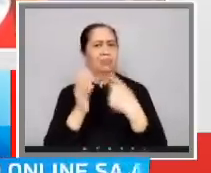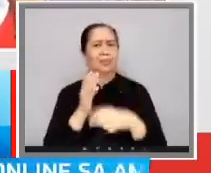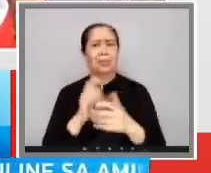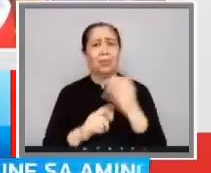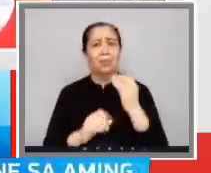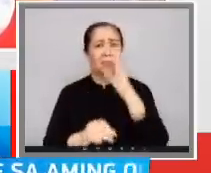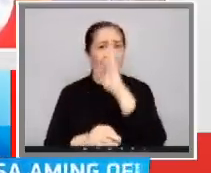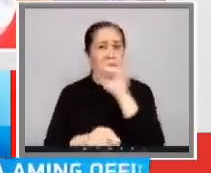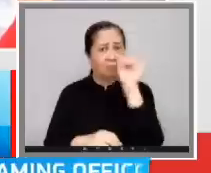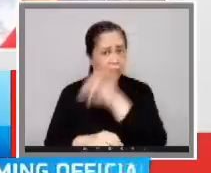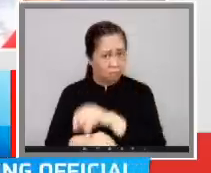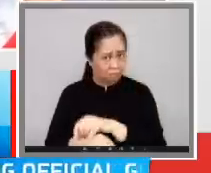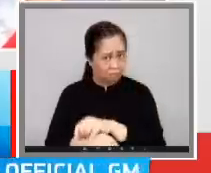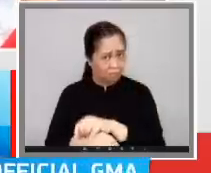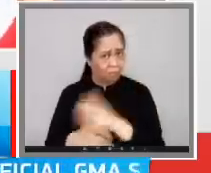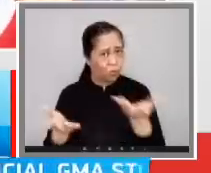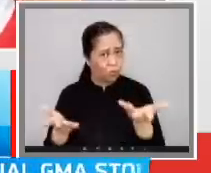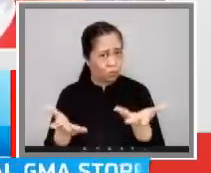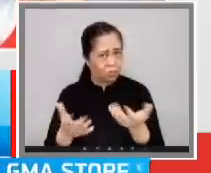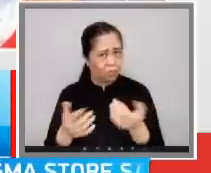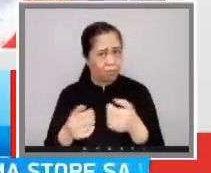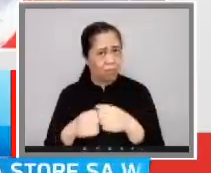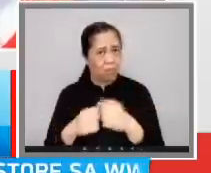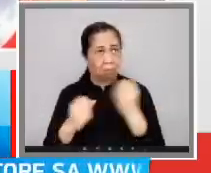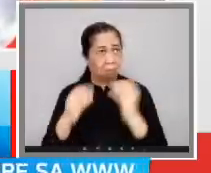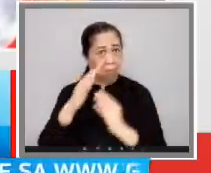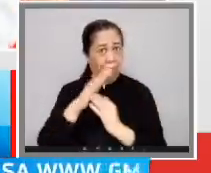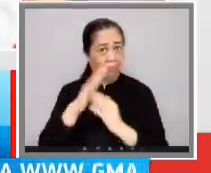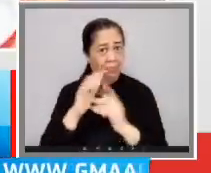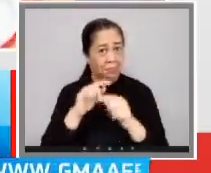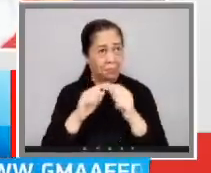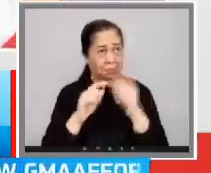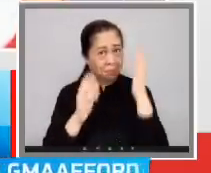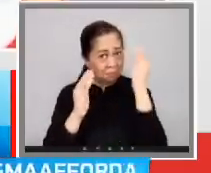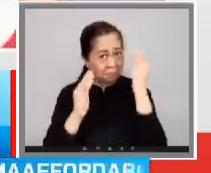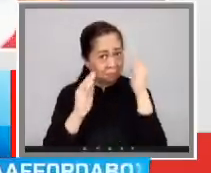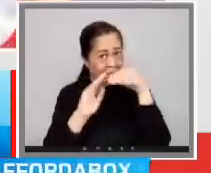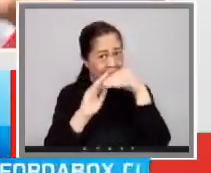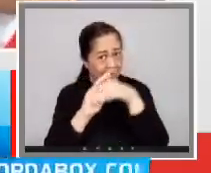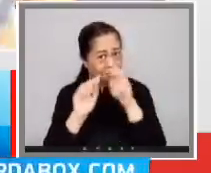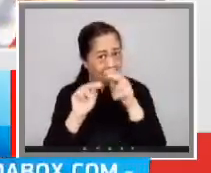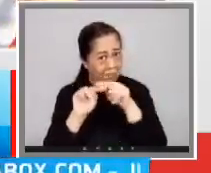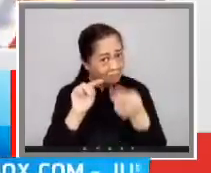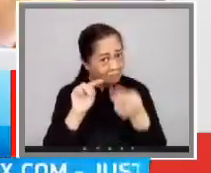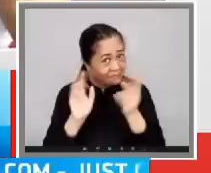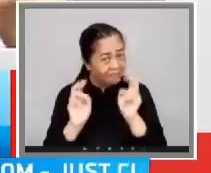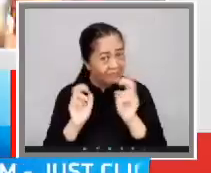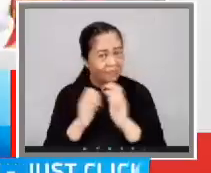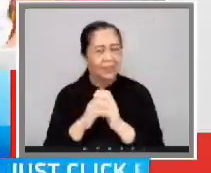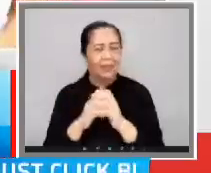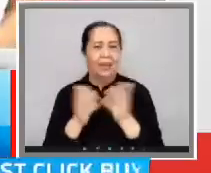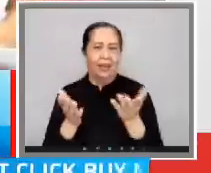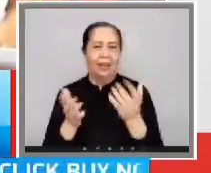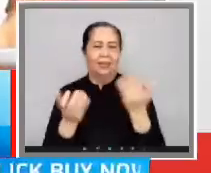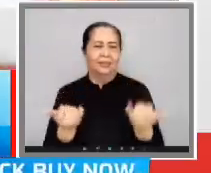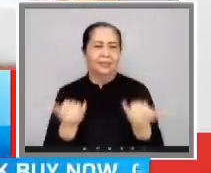yan? Meron bang kumbaga deadline kung kailan sila magbabagsak presyo, Marisol? Alam mo, Rafi, isa nga yan sinabangan natin kasi